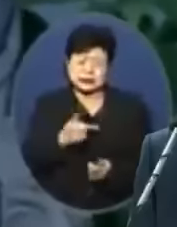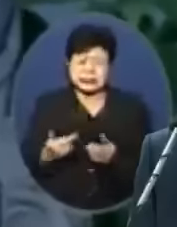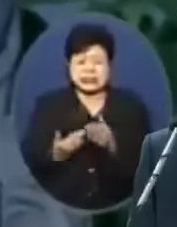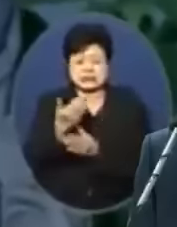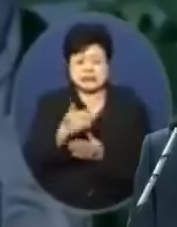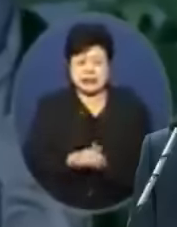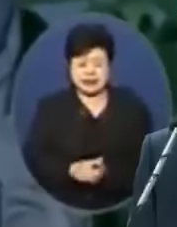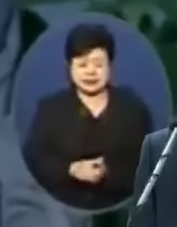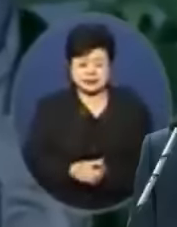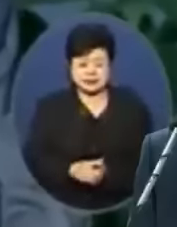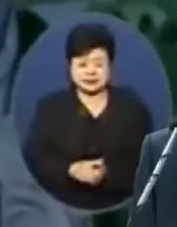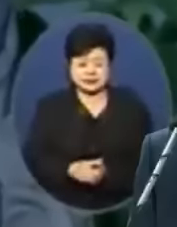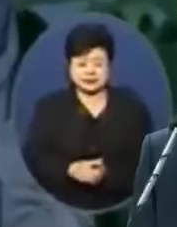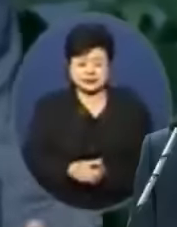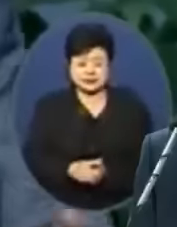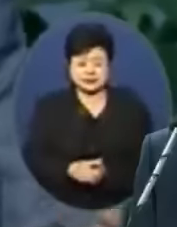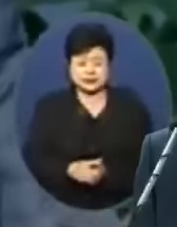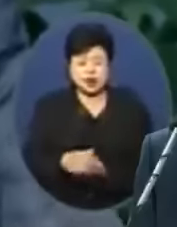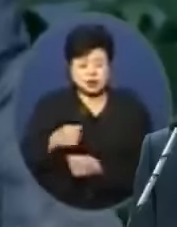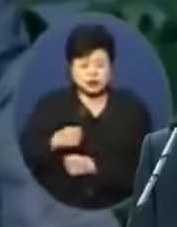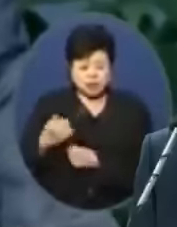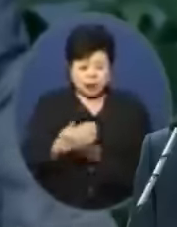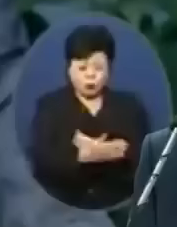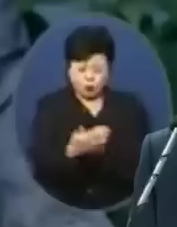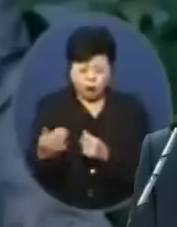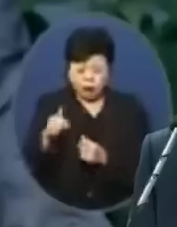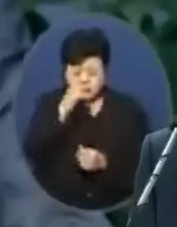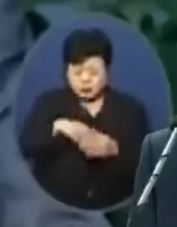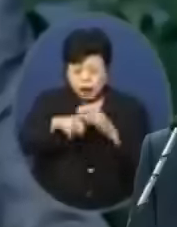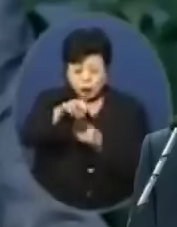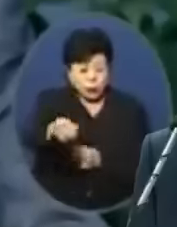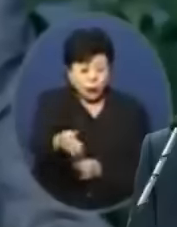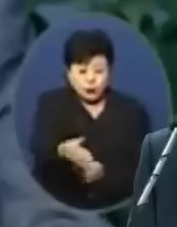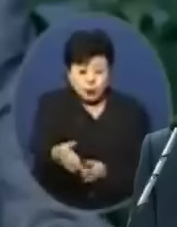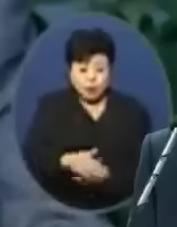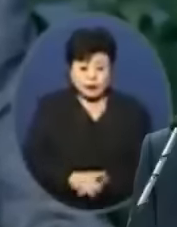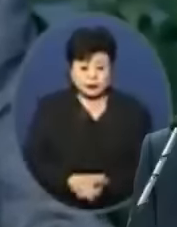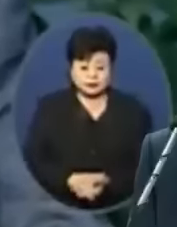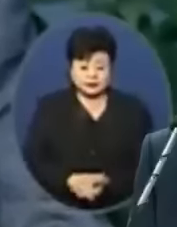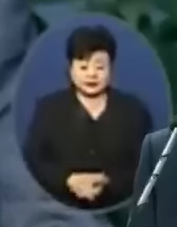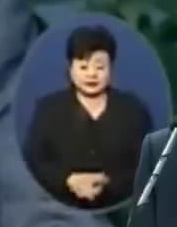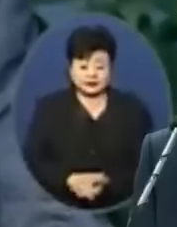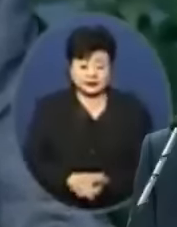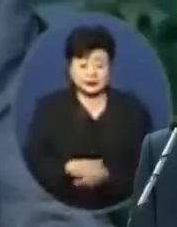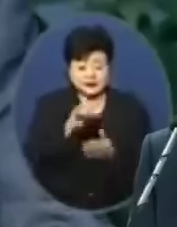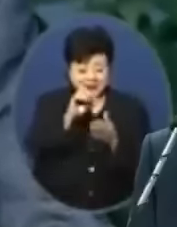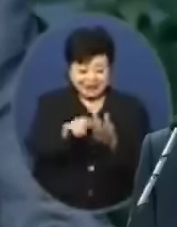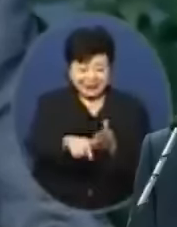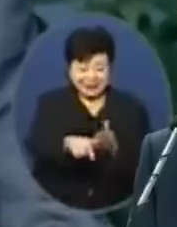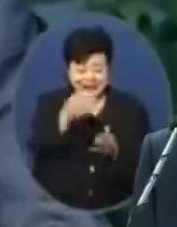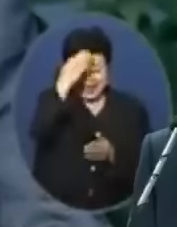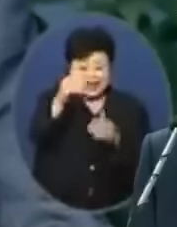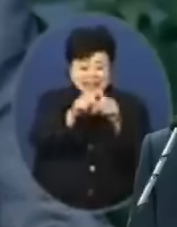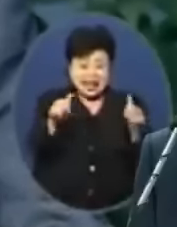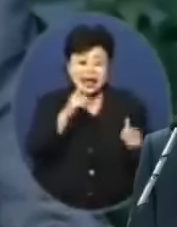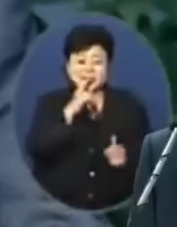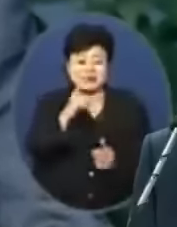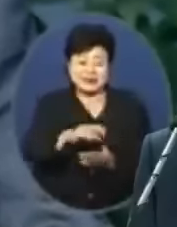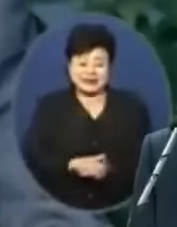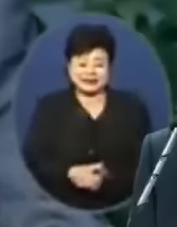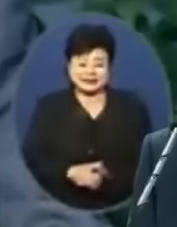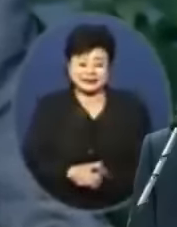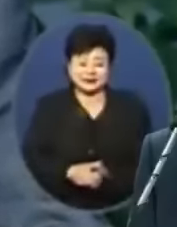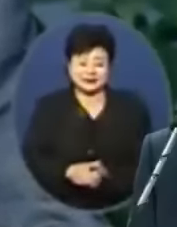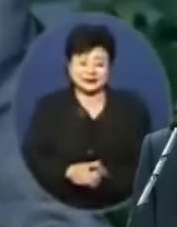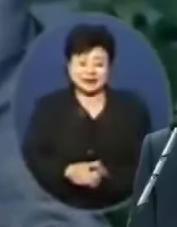났습니다. 아람 군대가 첩첩이 둘러싸 있으니 피할 곳이 없습니다. 그때 엘리사가